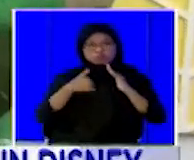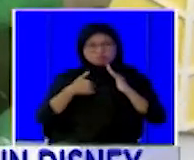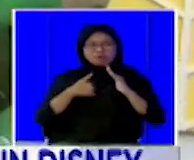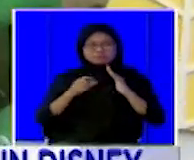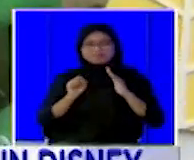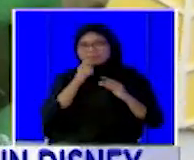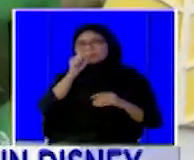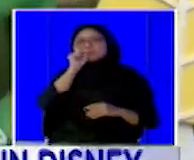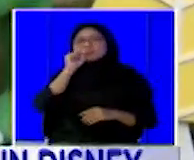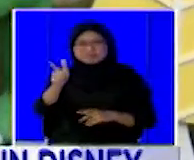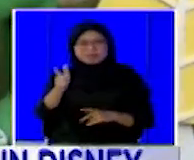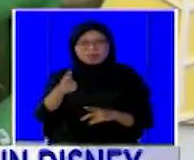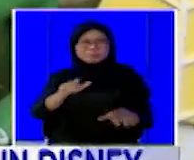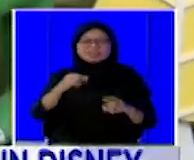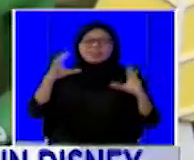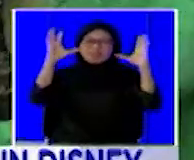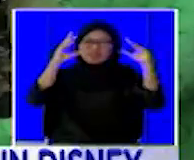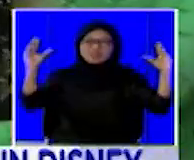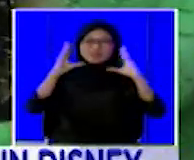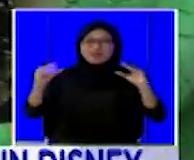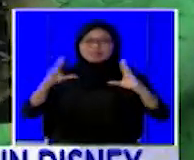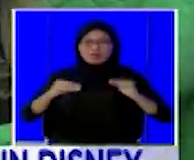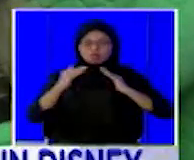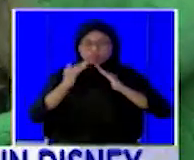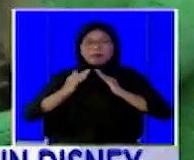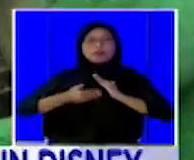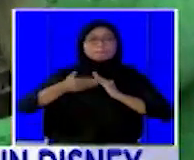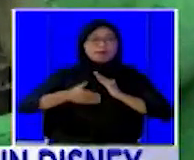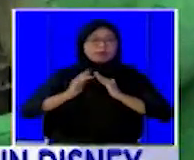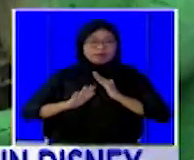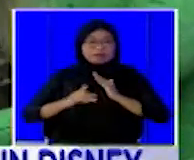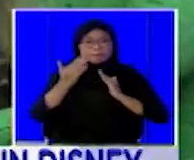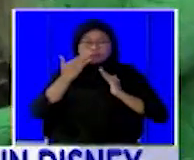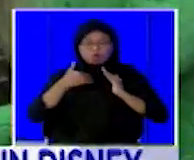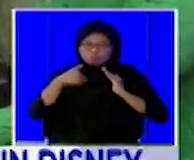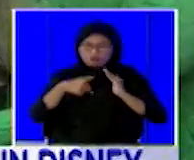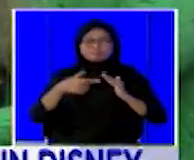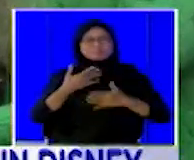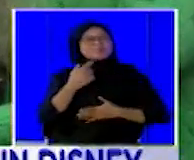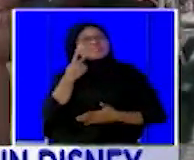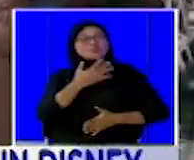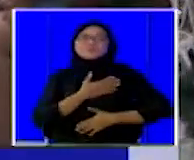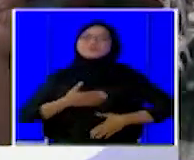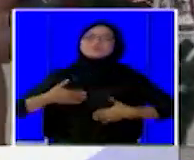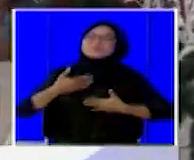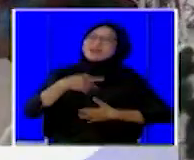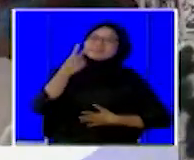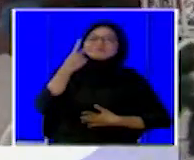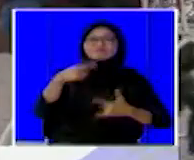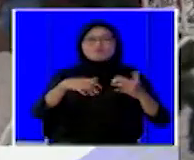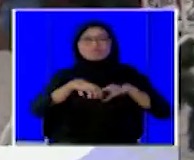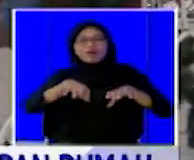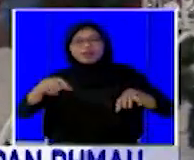Pemilik rumah sengaja memesan dekorasi khas Natal untuk dipasang di depan rumah agar tidak hanya pemilik rumah yang dapat menikmati